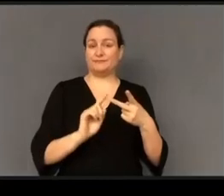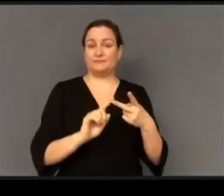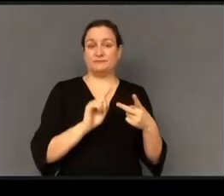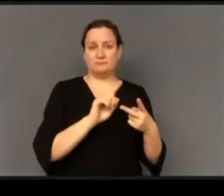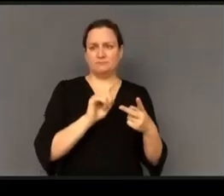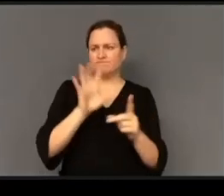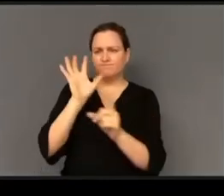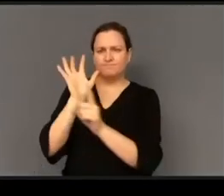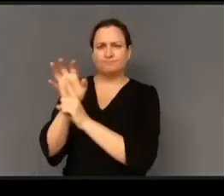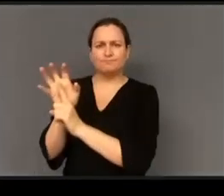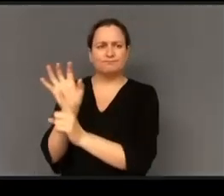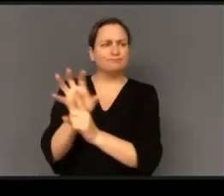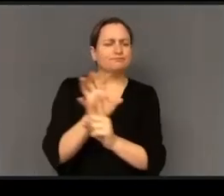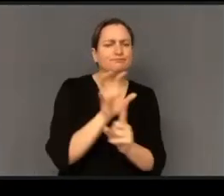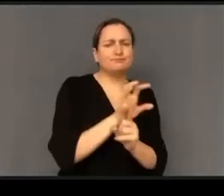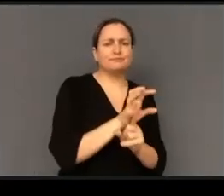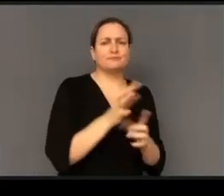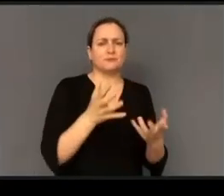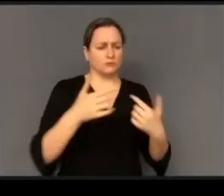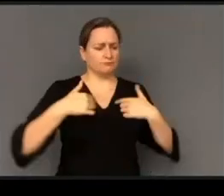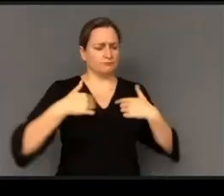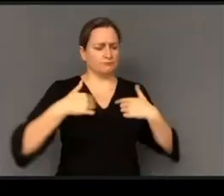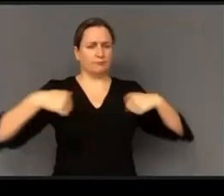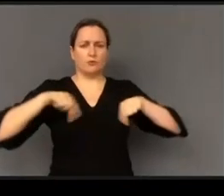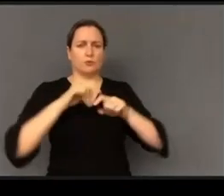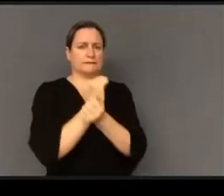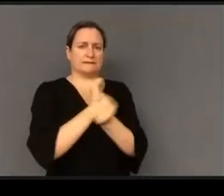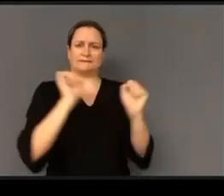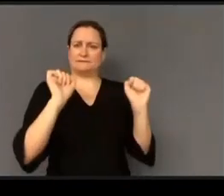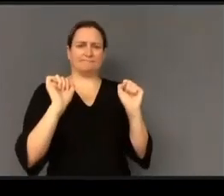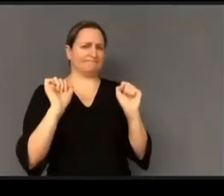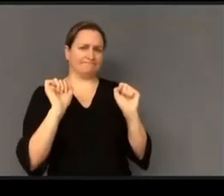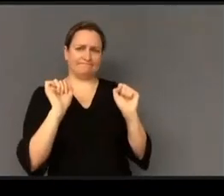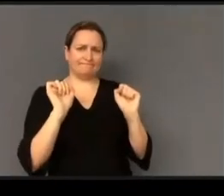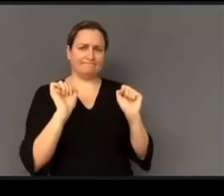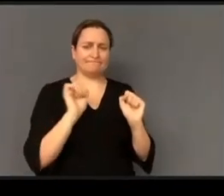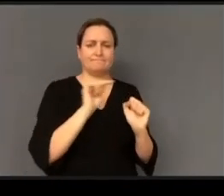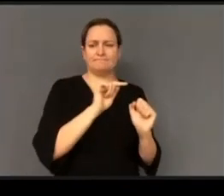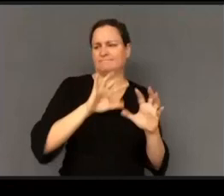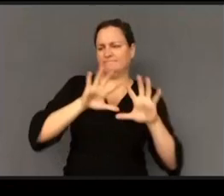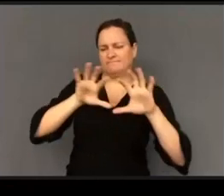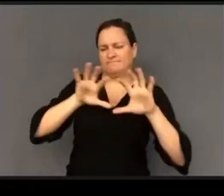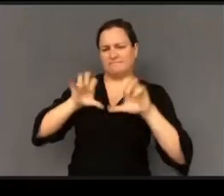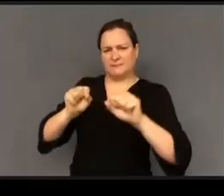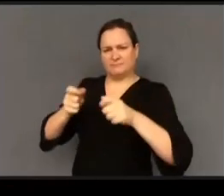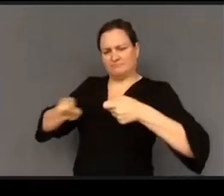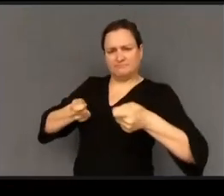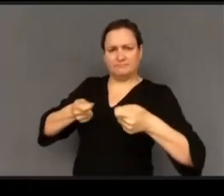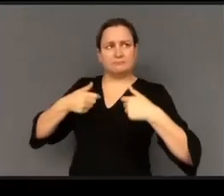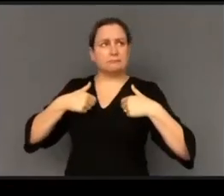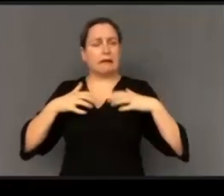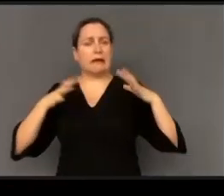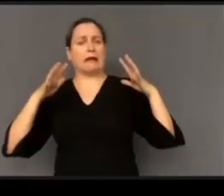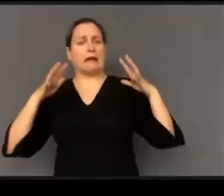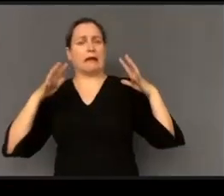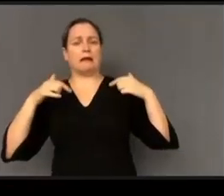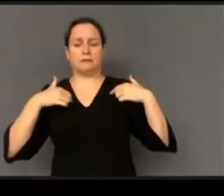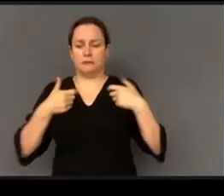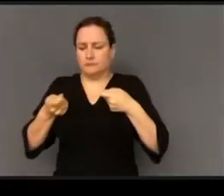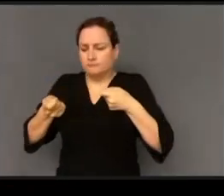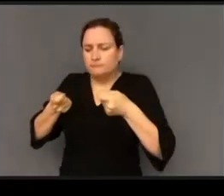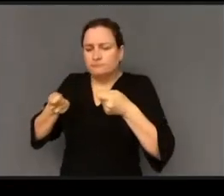قانونيه وضاره بما في ذلك المعلومات الملطه والكاذبه والتضليل والهجمات البرانيه